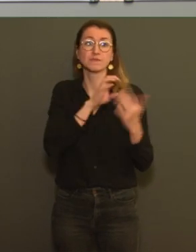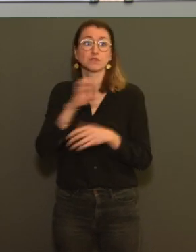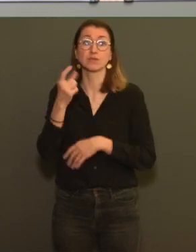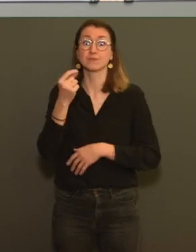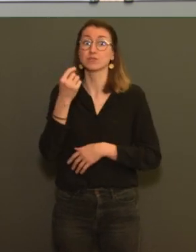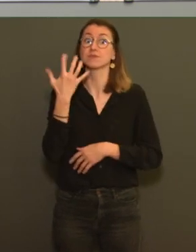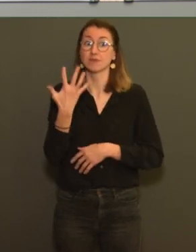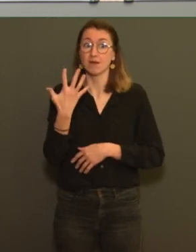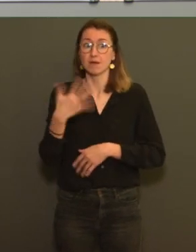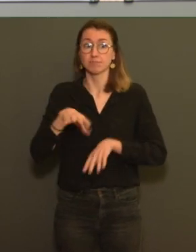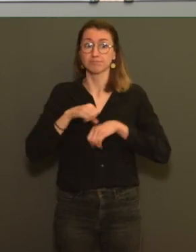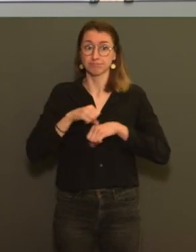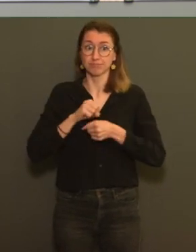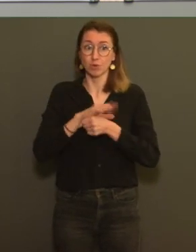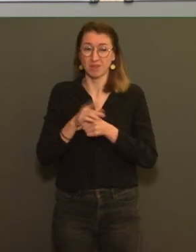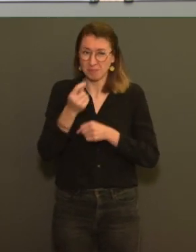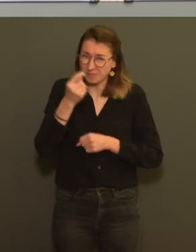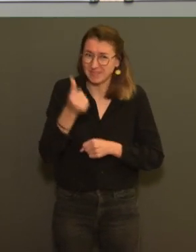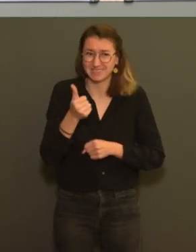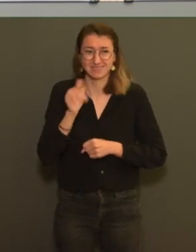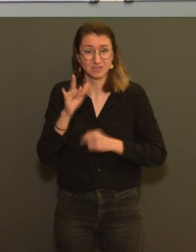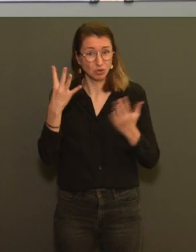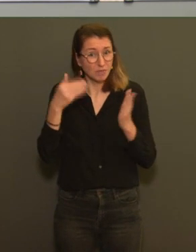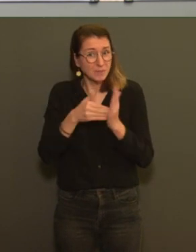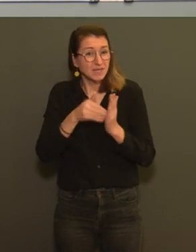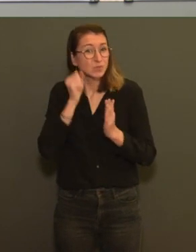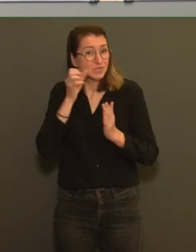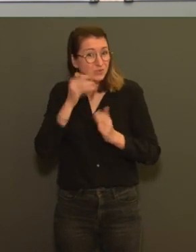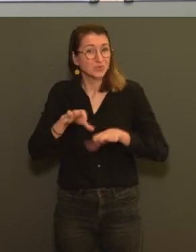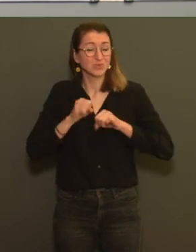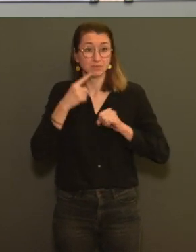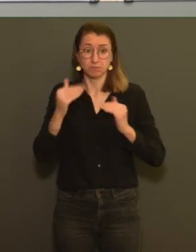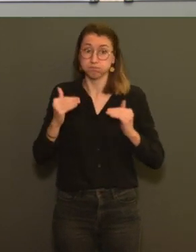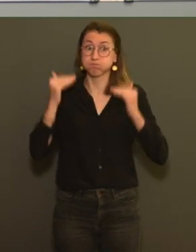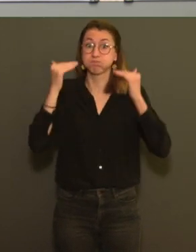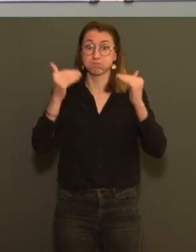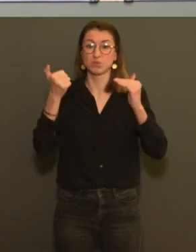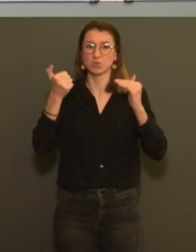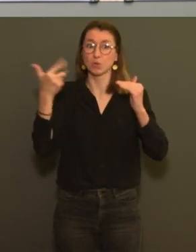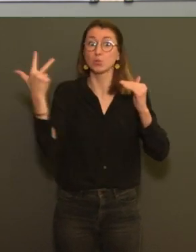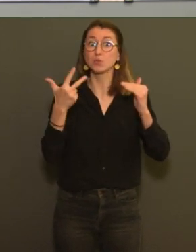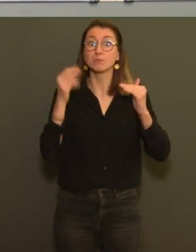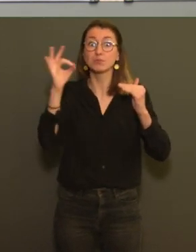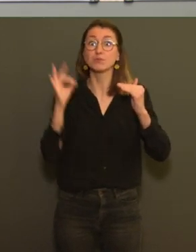000 nouveaux cas par jour. Ceci est une augmentation de 68% par rapport à la semaine qui a précédé.